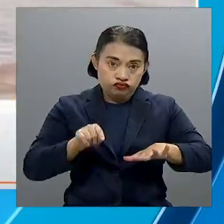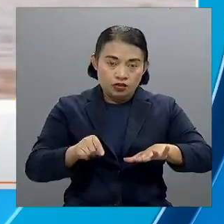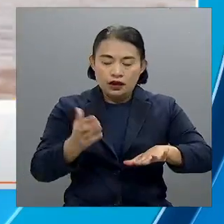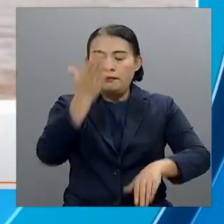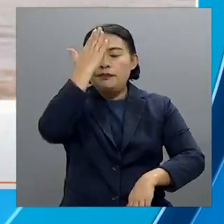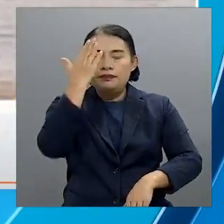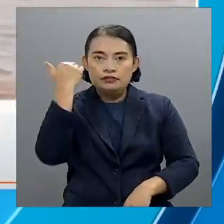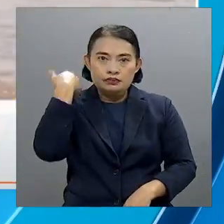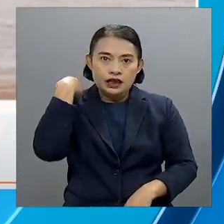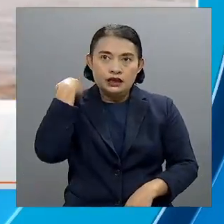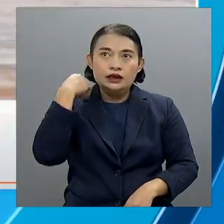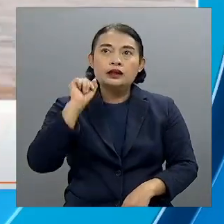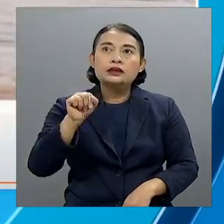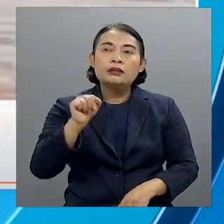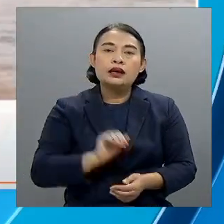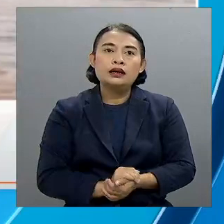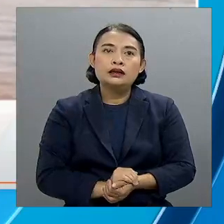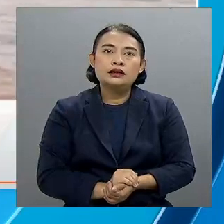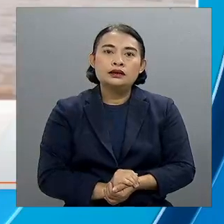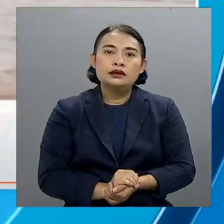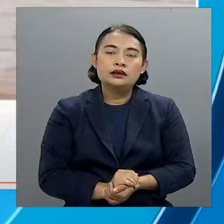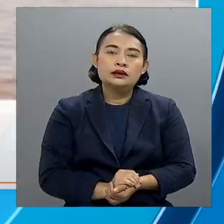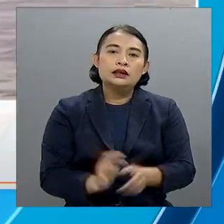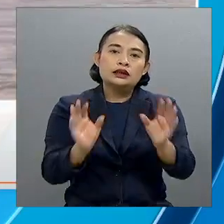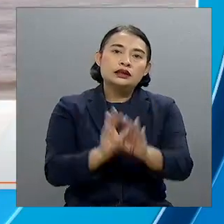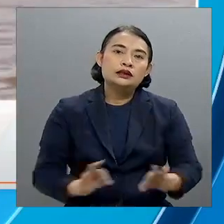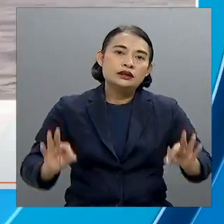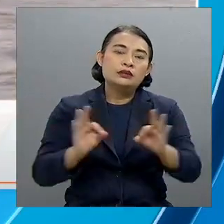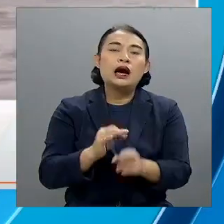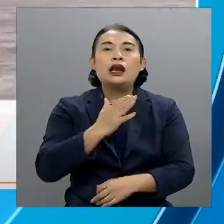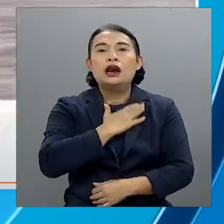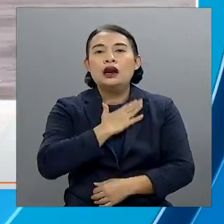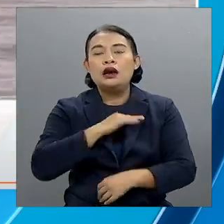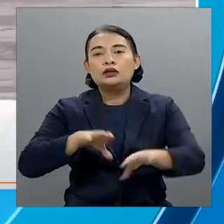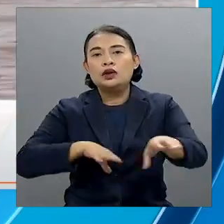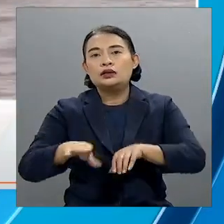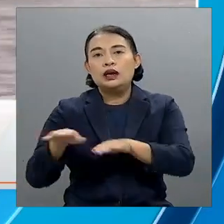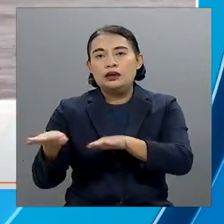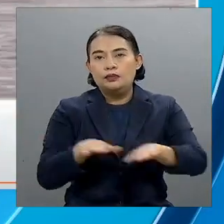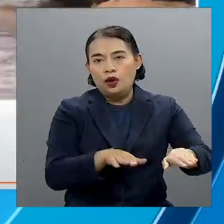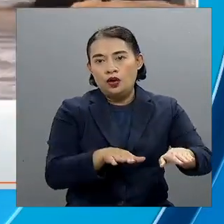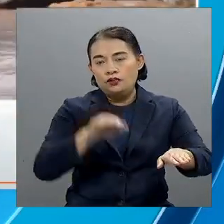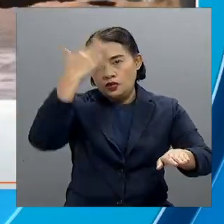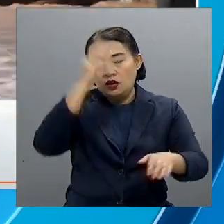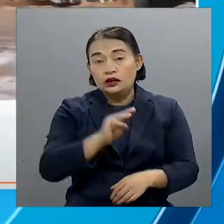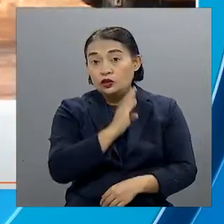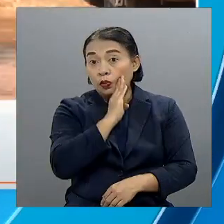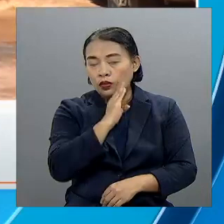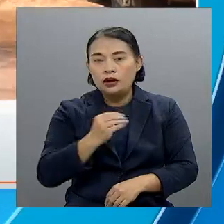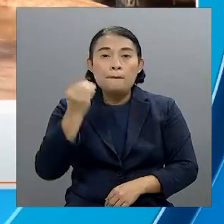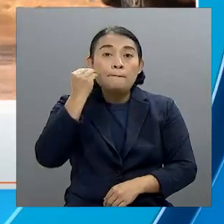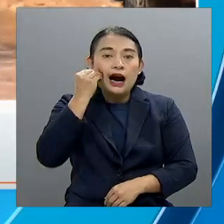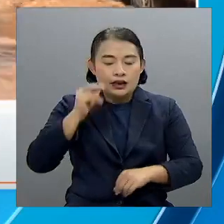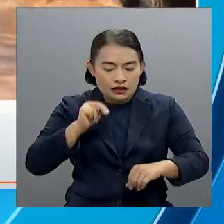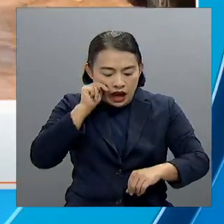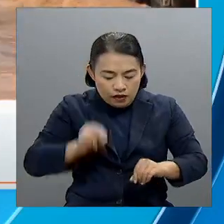งๆเราอยากให้มองเรื่องของการเตรียมการไว้ก่อนดีกว่าเนาะแล้วก็แต่ถ้าว่าถ้าเกิดว่าในบ้านเราน้ำท่วมนะคะค่อยมาดูเรื่องว่าแล้วเราจะต้องทำอย่